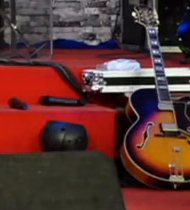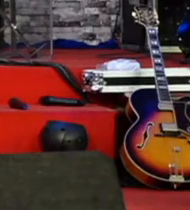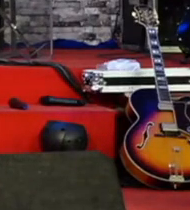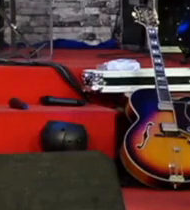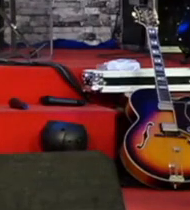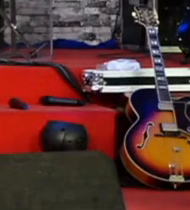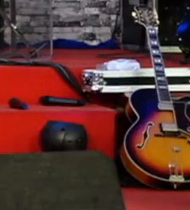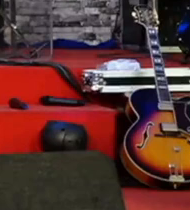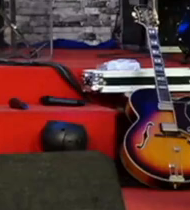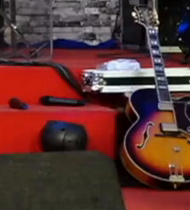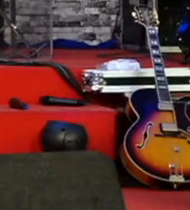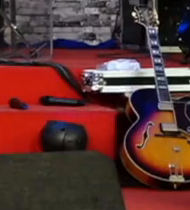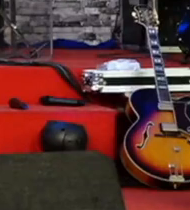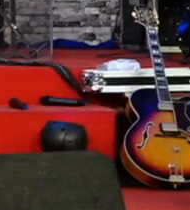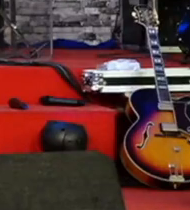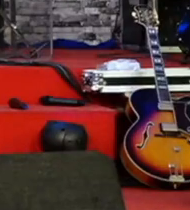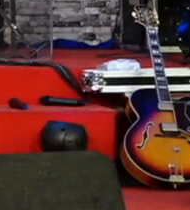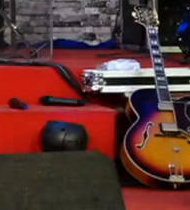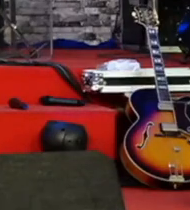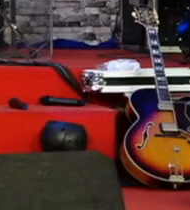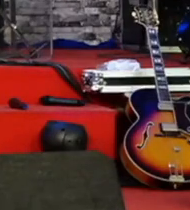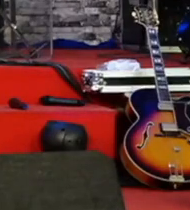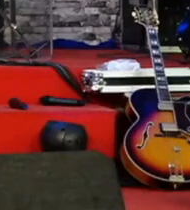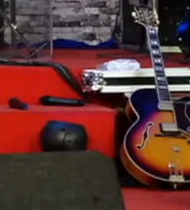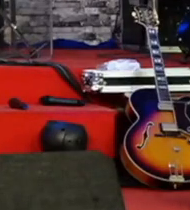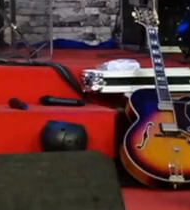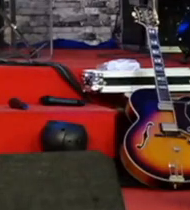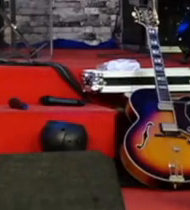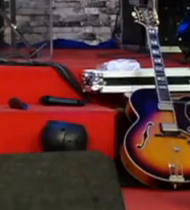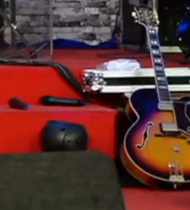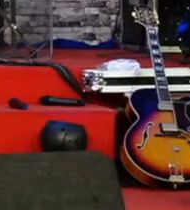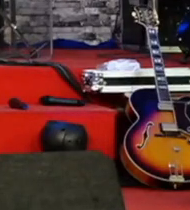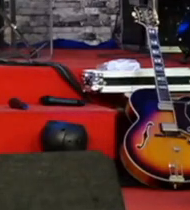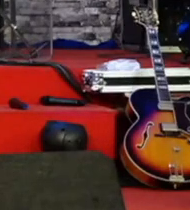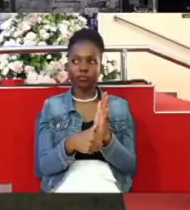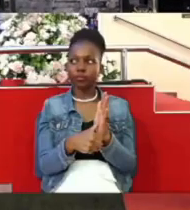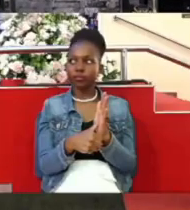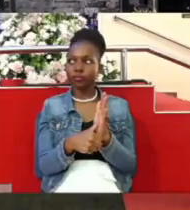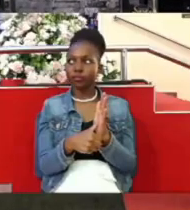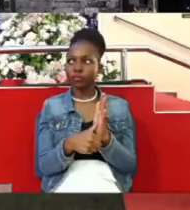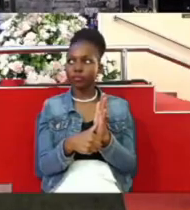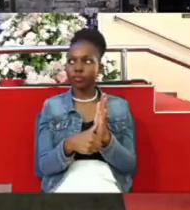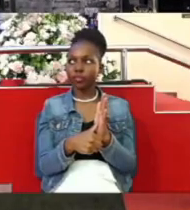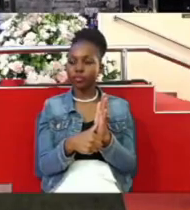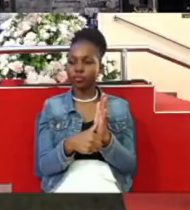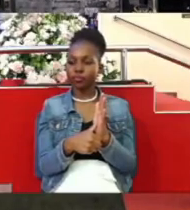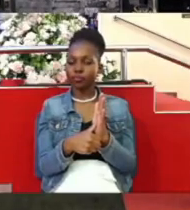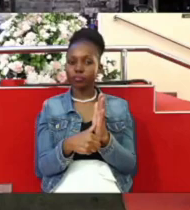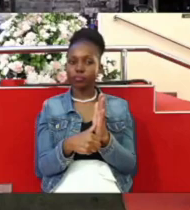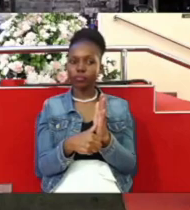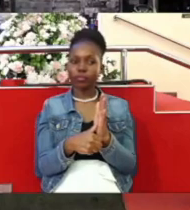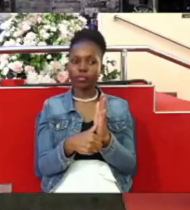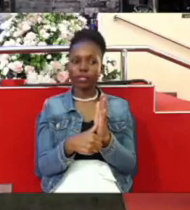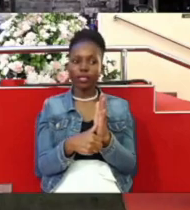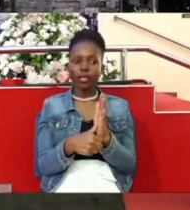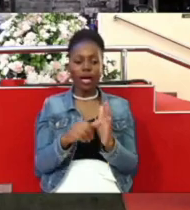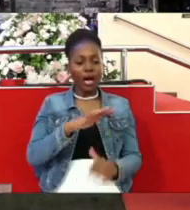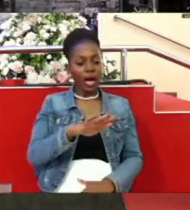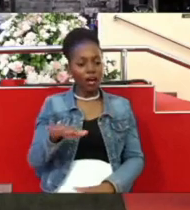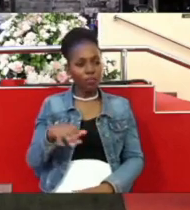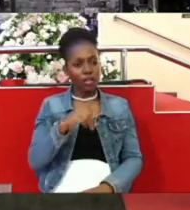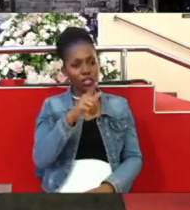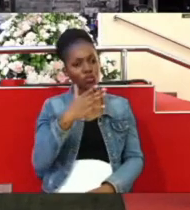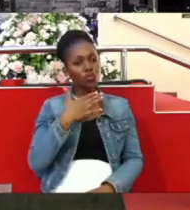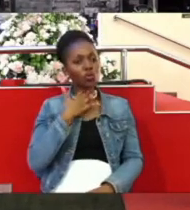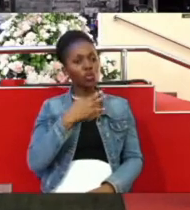lakini naendelea kuanguka kila siku. Ezek well is that place where you want to fast, but you cannot fast. Ni kile kisima